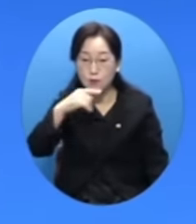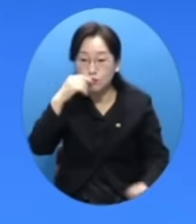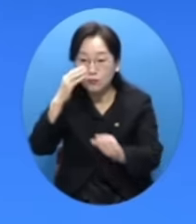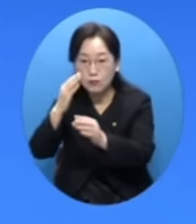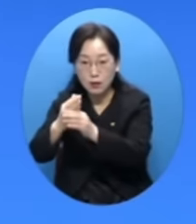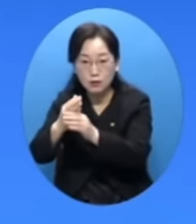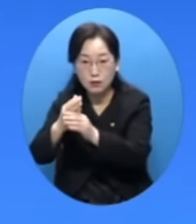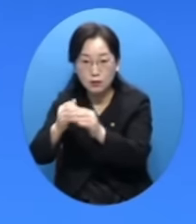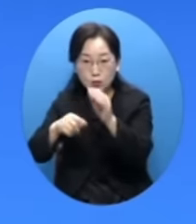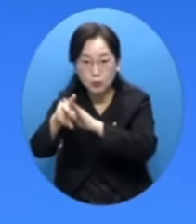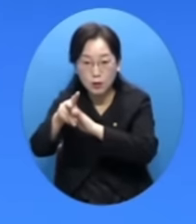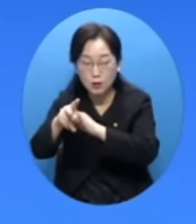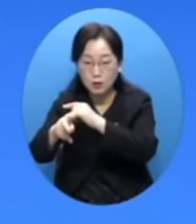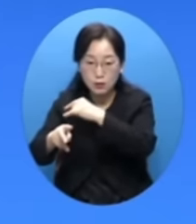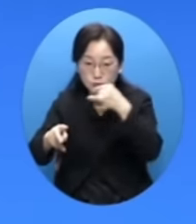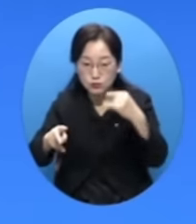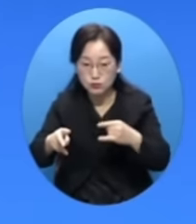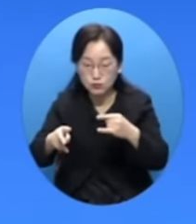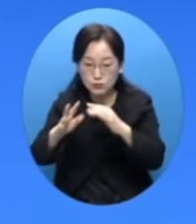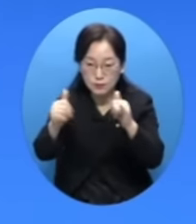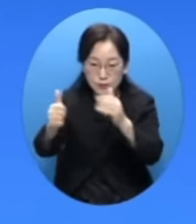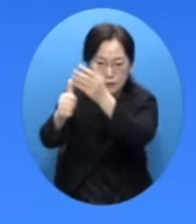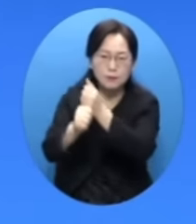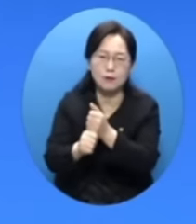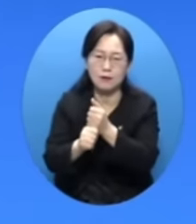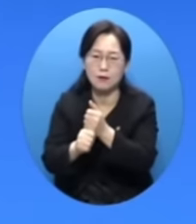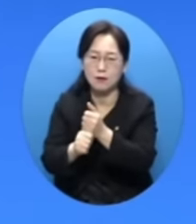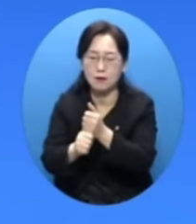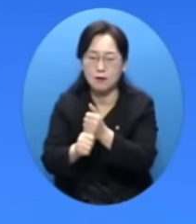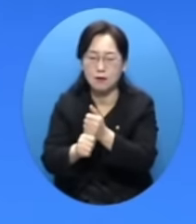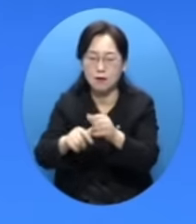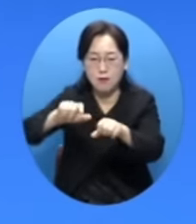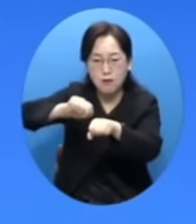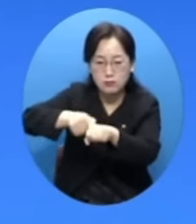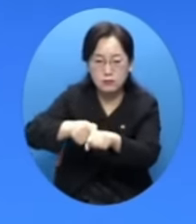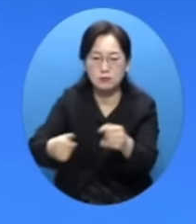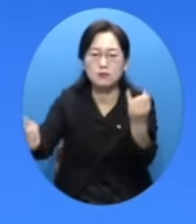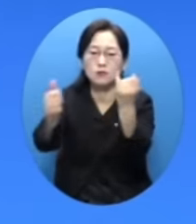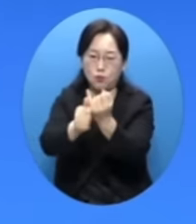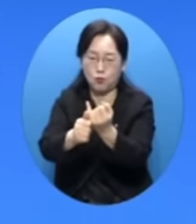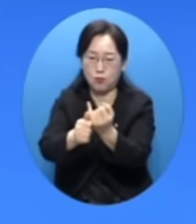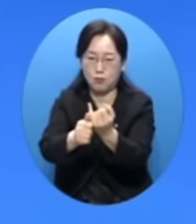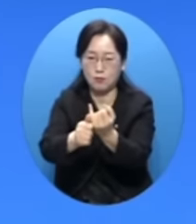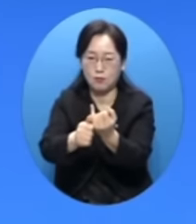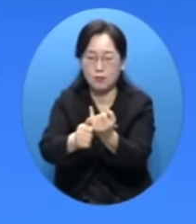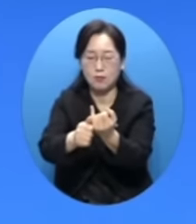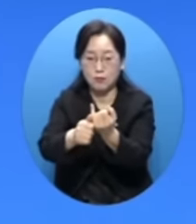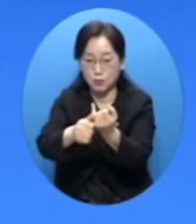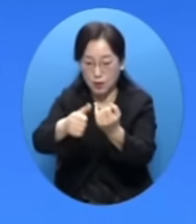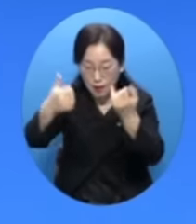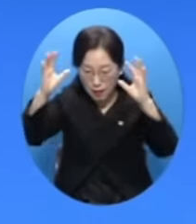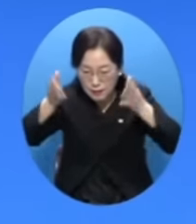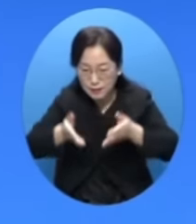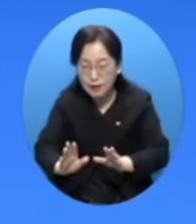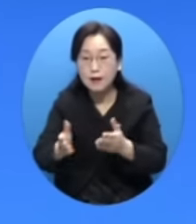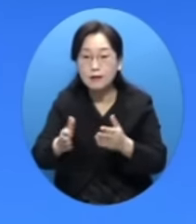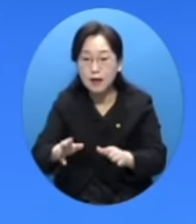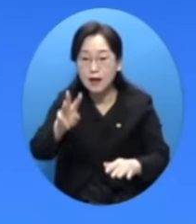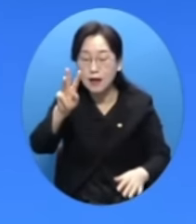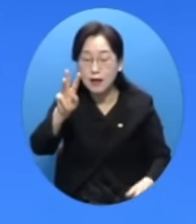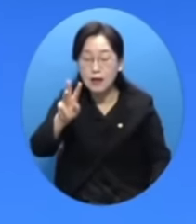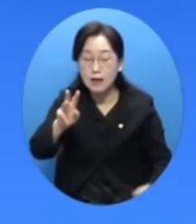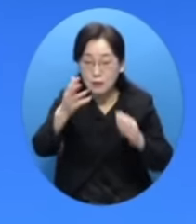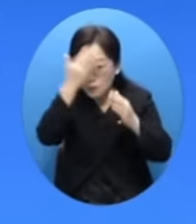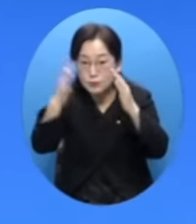원창케 시집간 한 30만 가까이 되는 사람들 있는데 거기서 태어난 MZ세대들이 중국 국적을 갖고